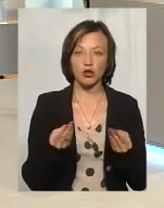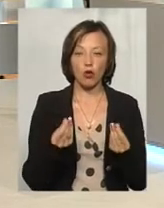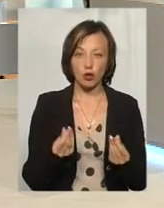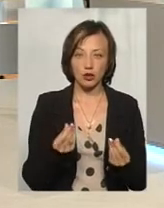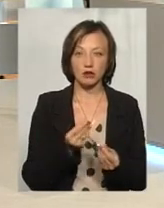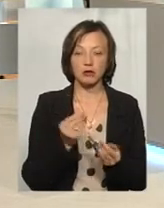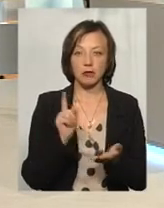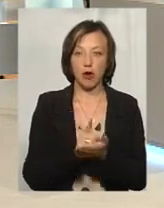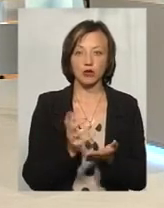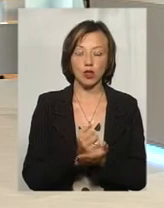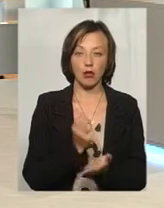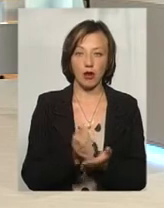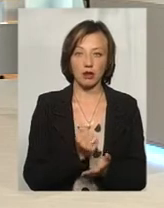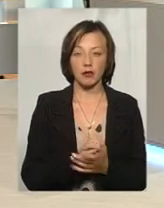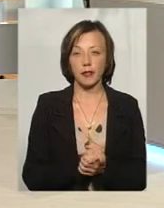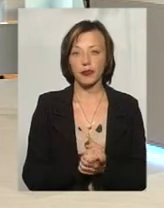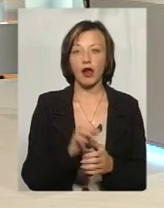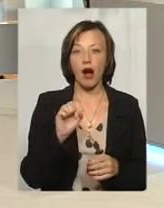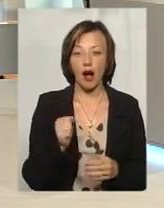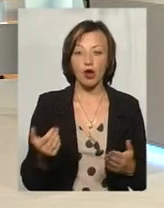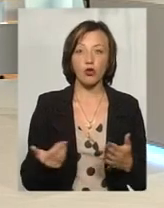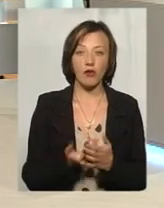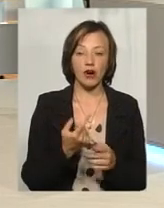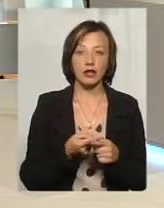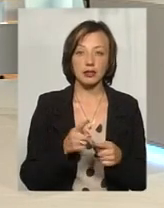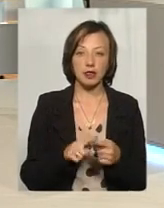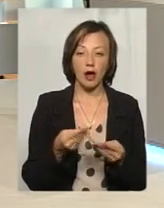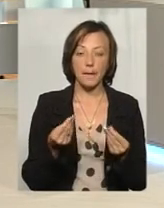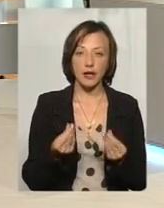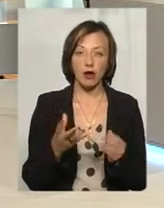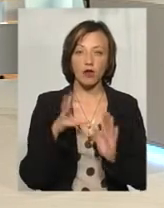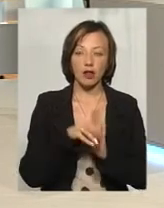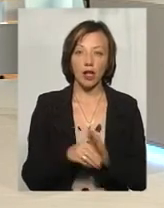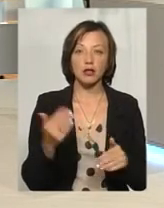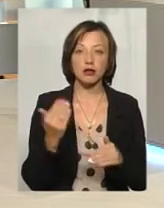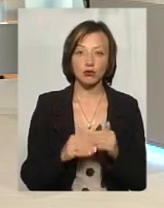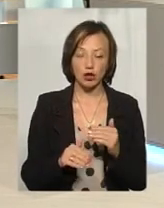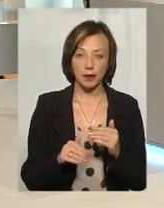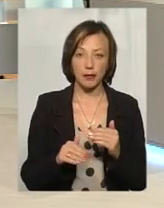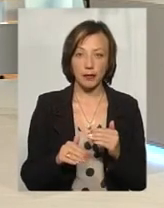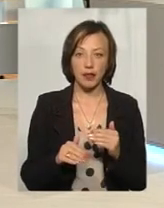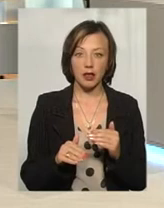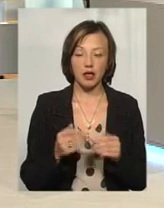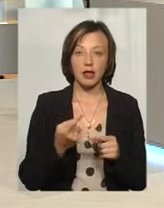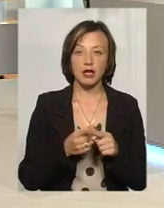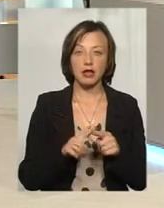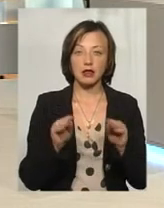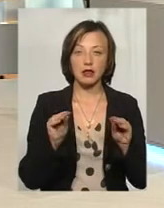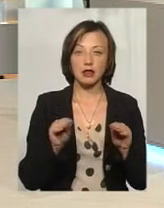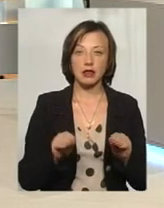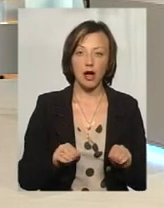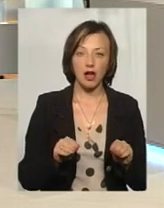на ній мають заробляти. А нова це безпосереднє капіталовкладення вже даних